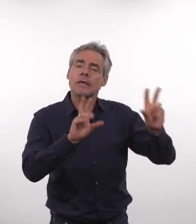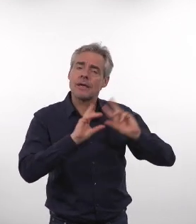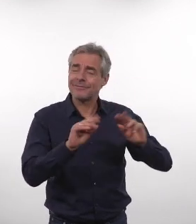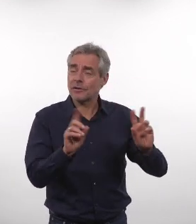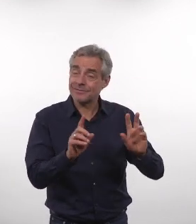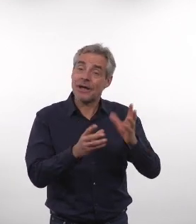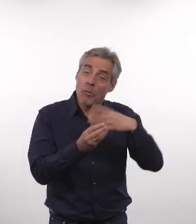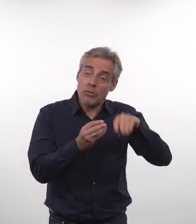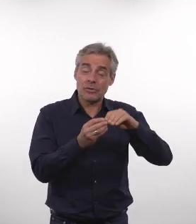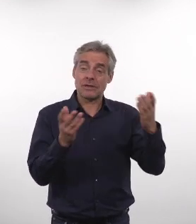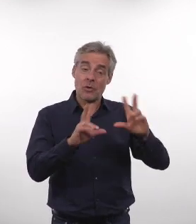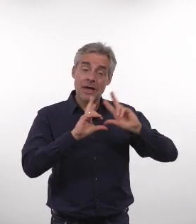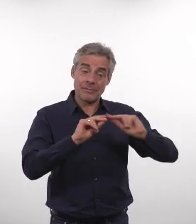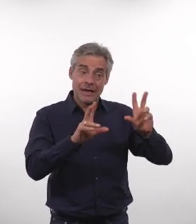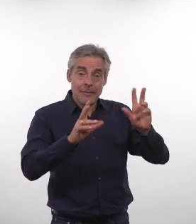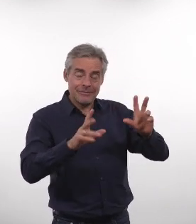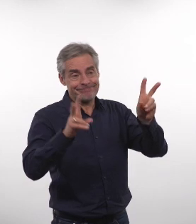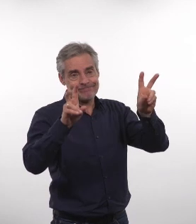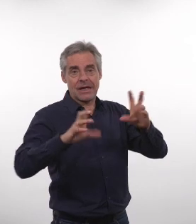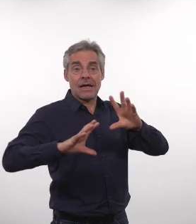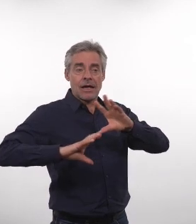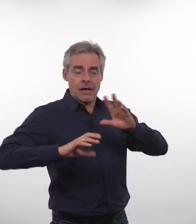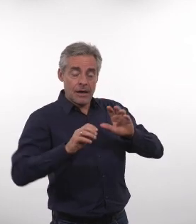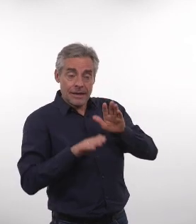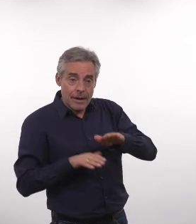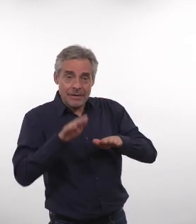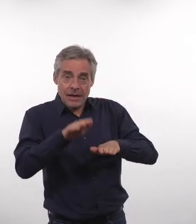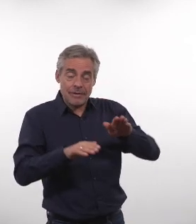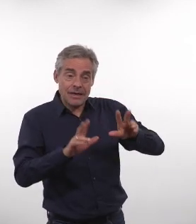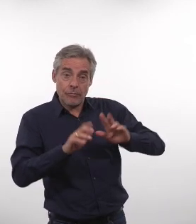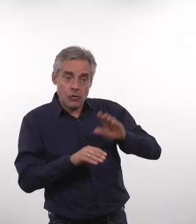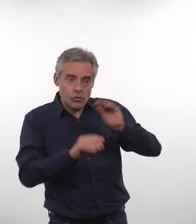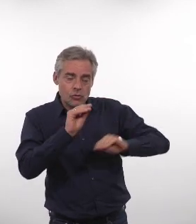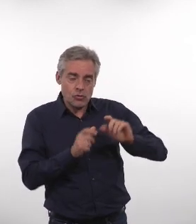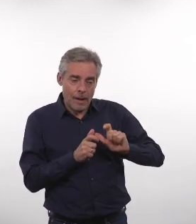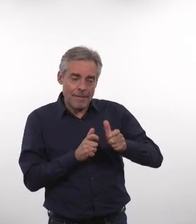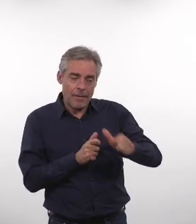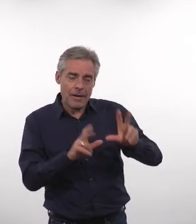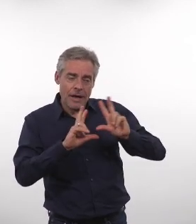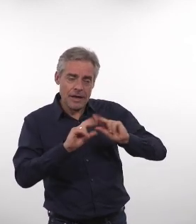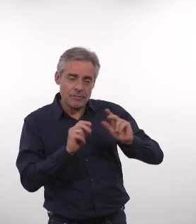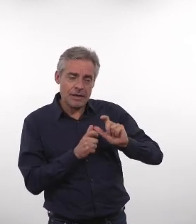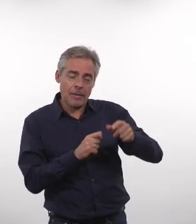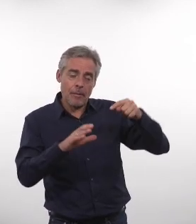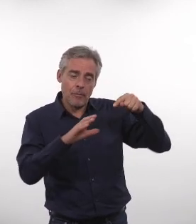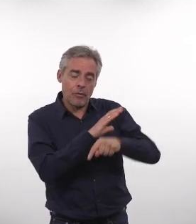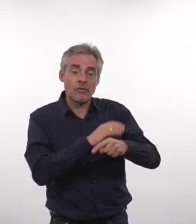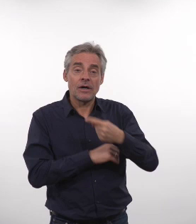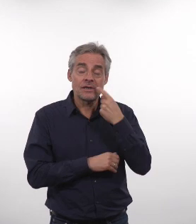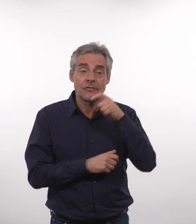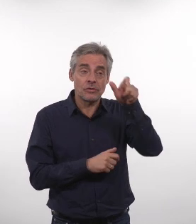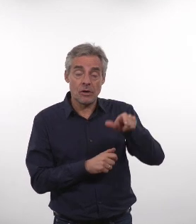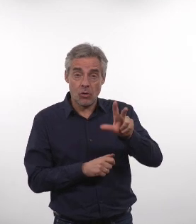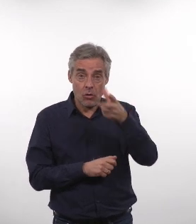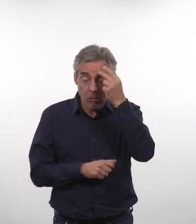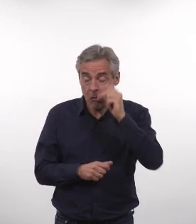c'est vraiment expérimenter les différentes étapes du soin. Donc ça va s'adresser donc à ceux qui ont des plus petits niveaux de